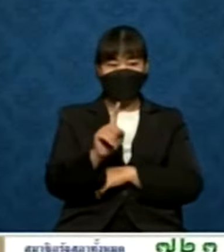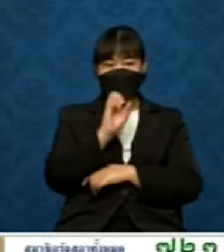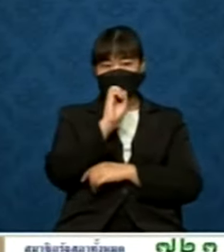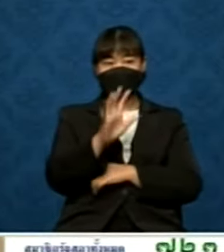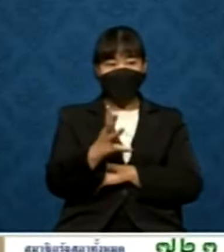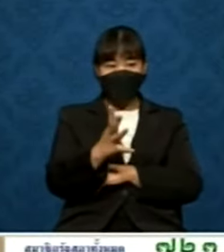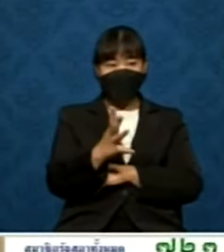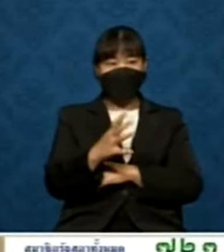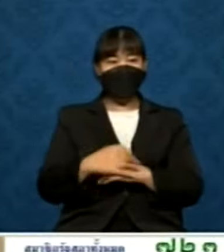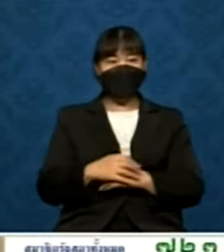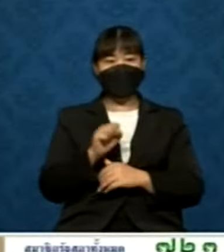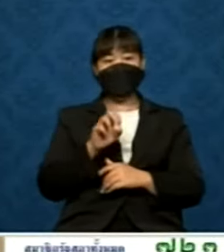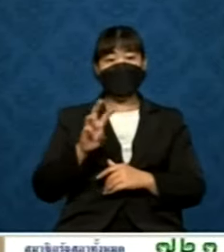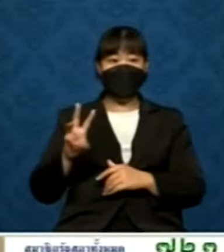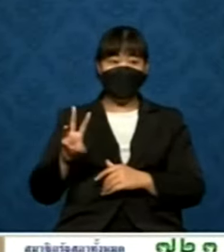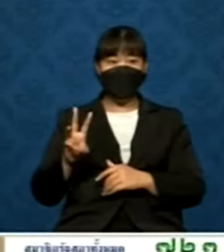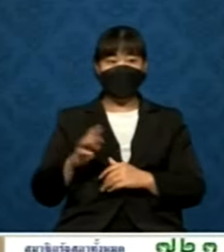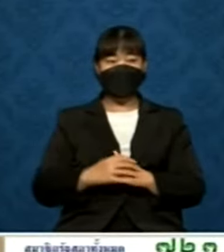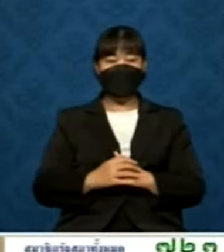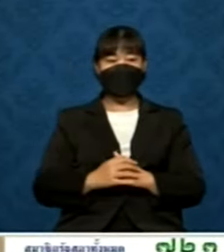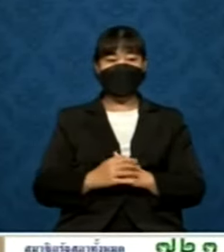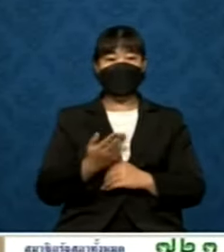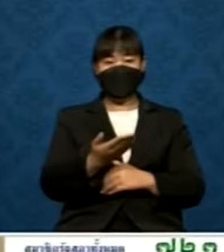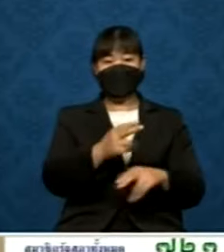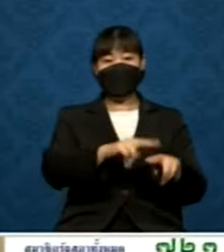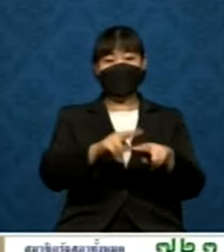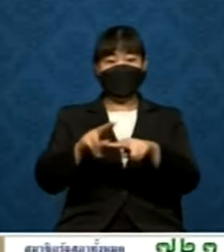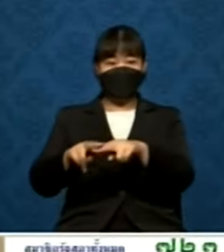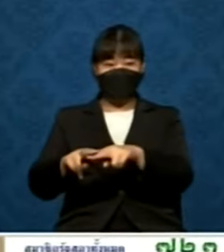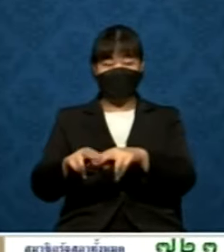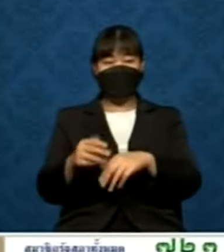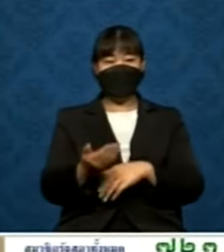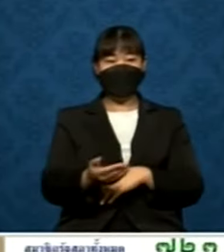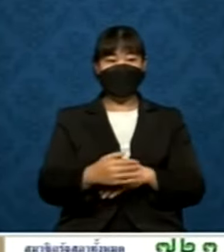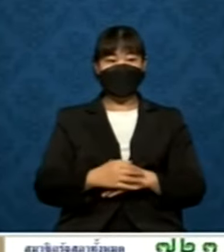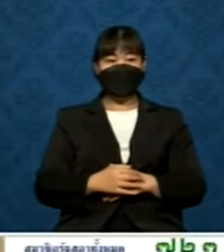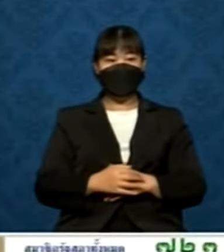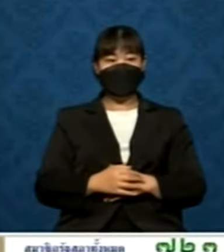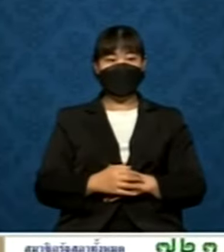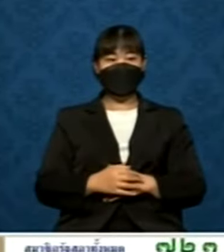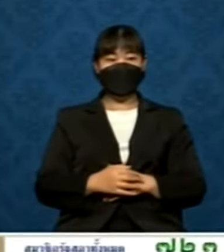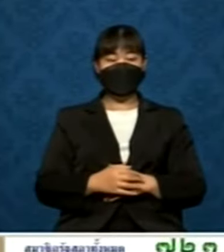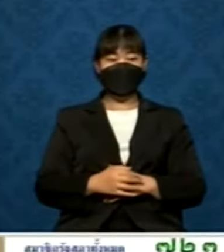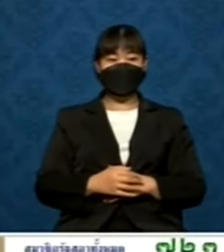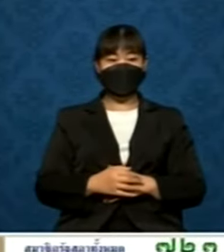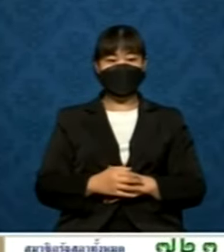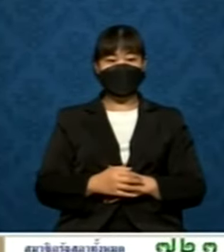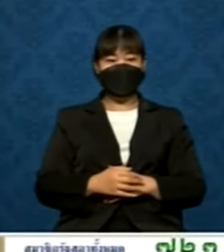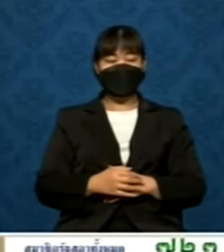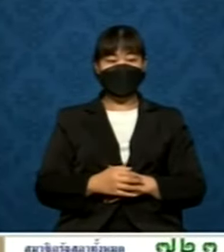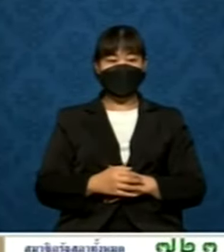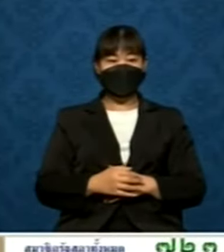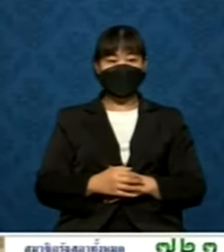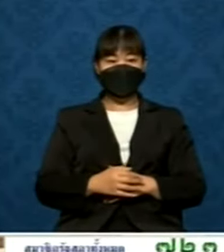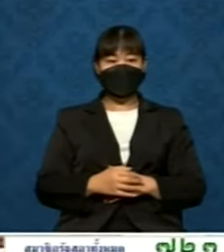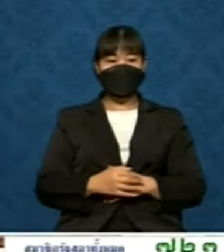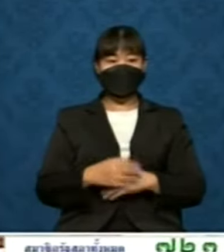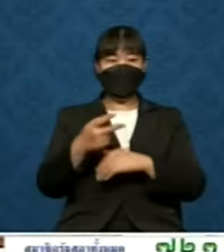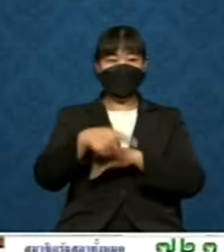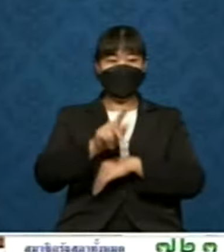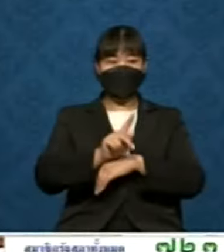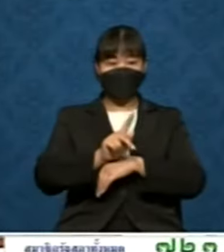ชิญท่านนั่งแล้วกันนะครับเดี๋ยวผมวินิจฉัยนะท่านกิติศักดิ์ท่านนั่งนะครับ ครับท่านประธานครับ